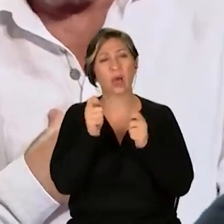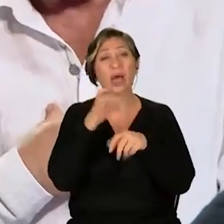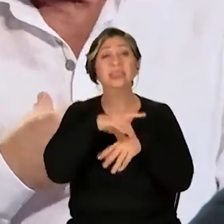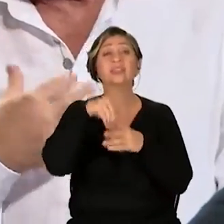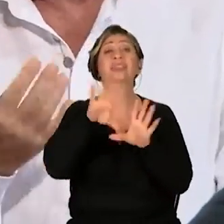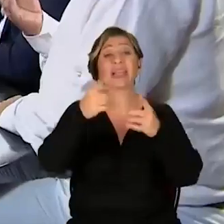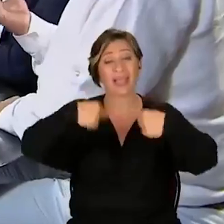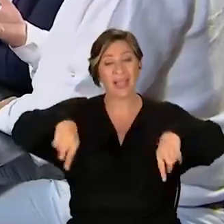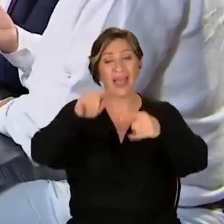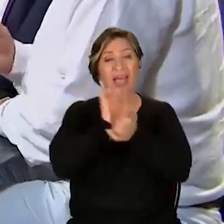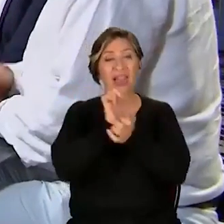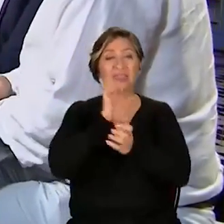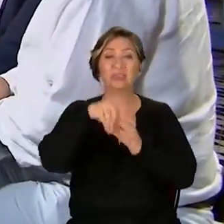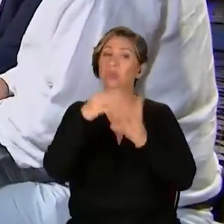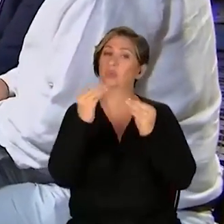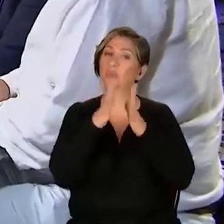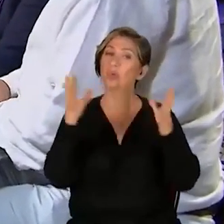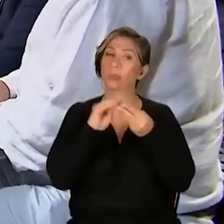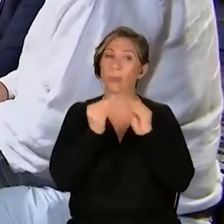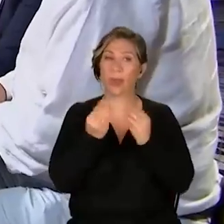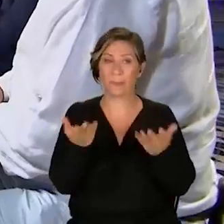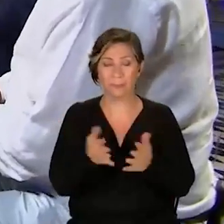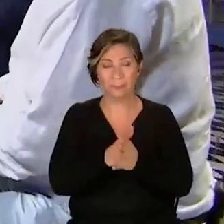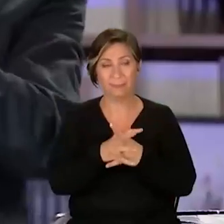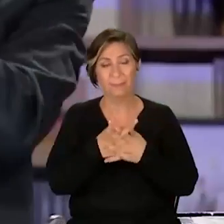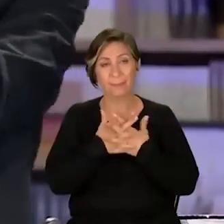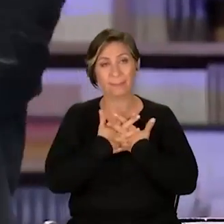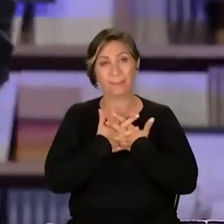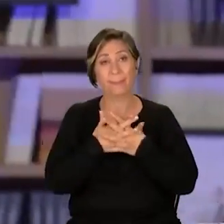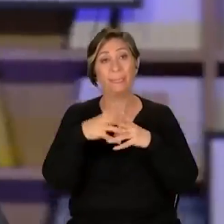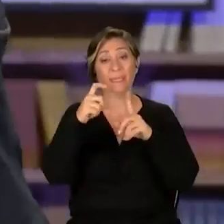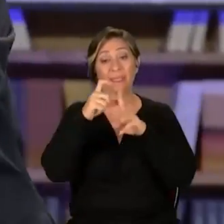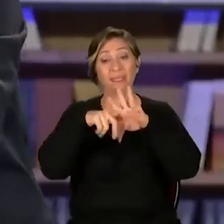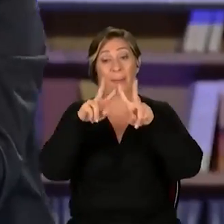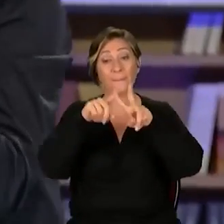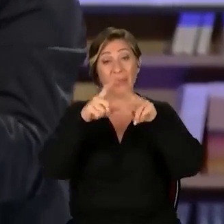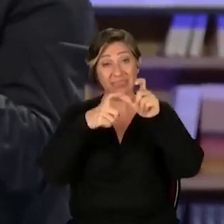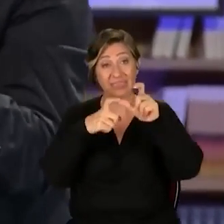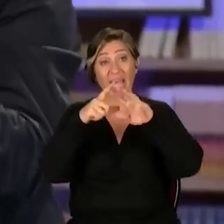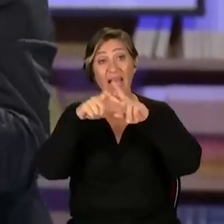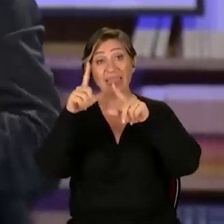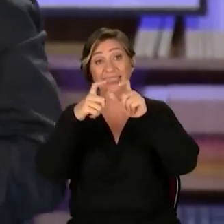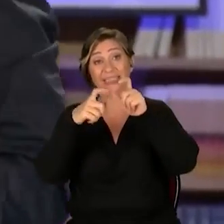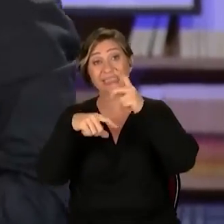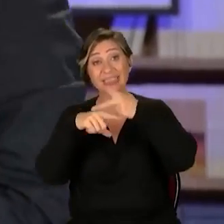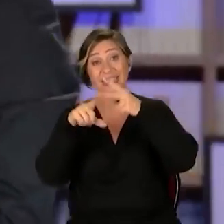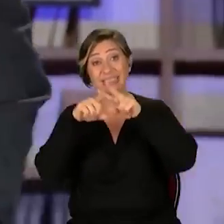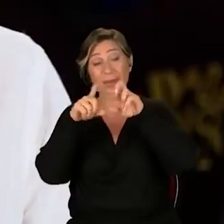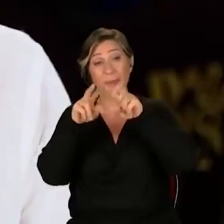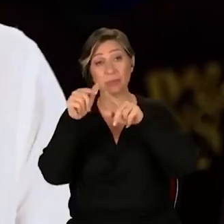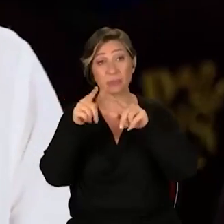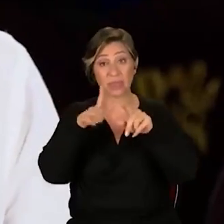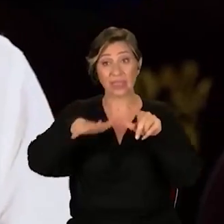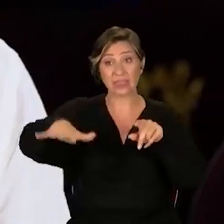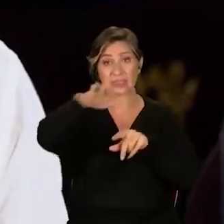yok. Dolayısıyla hastanın çok korkmasının bir anlaşılıyor. Ya bir dakika, demansta mı Alzheimer'dan bahsediyoruz tabii? Demans bir